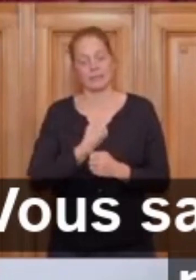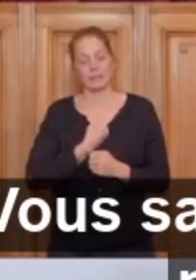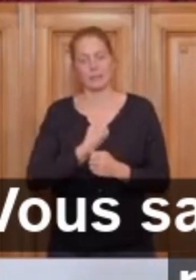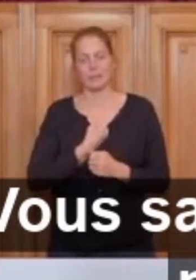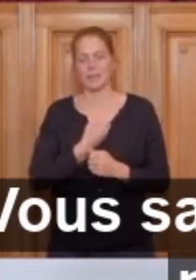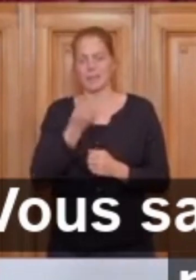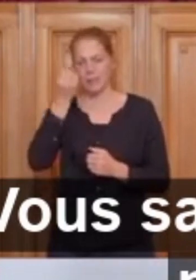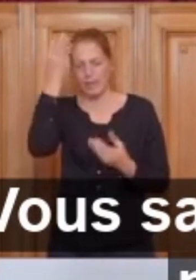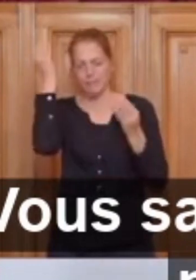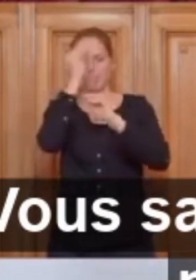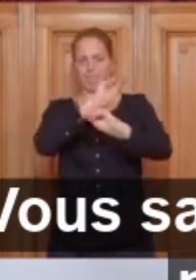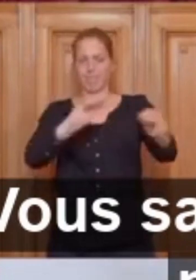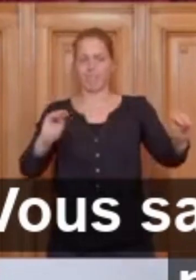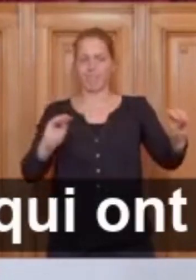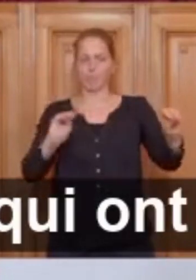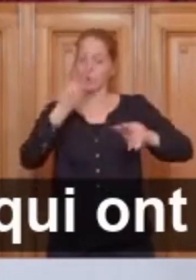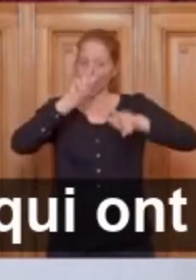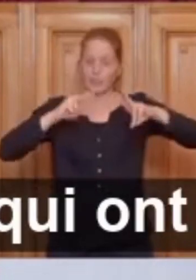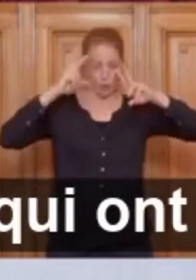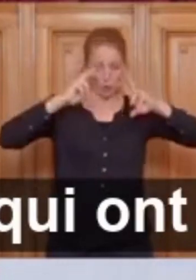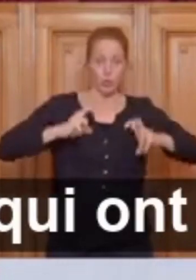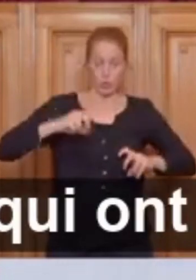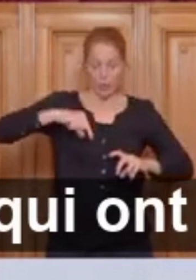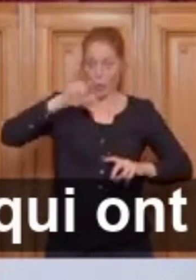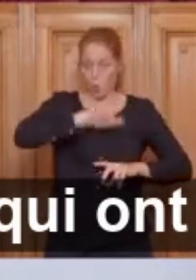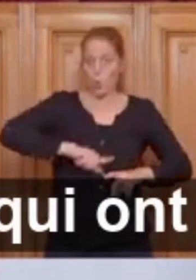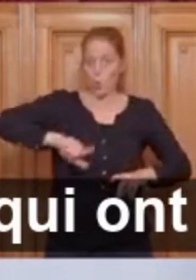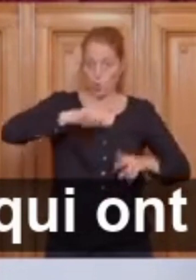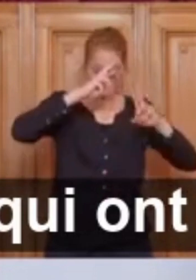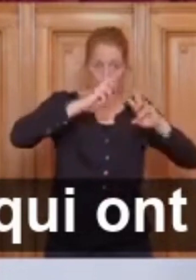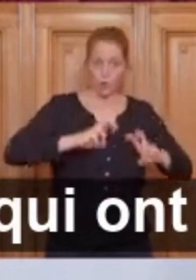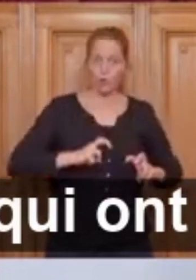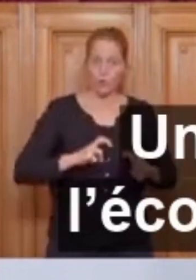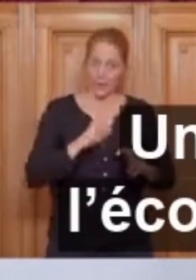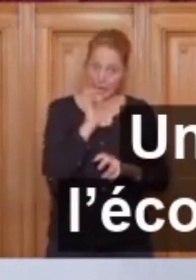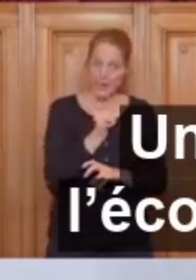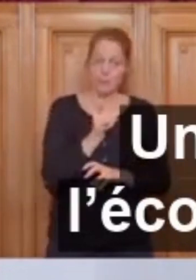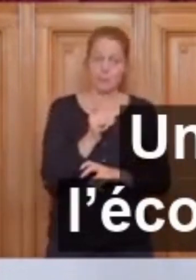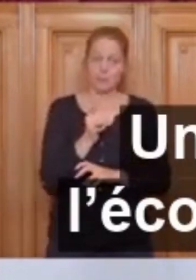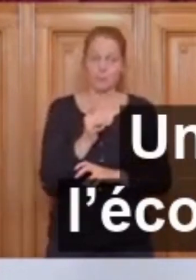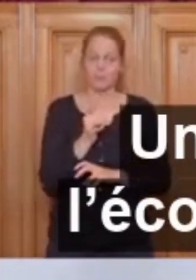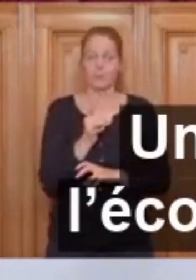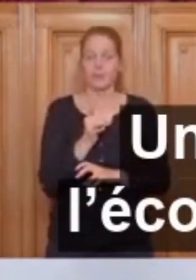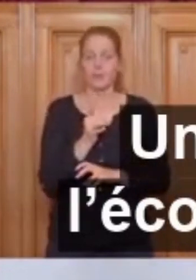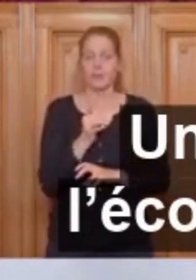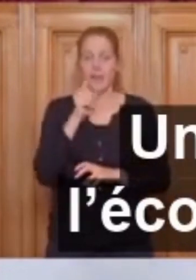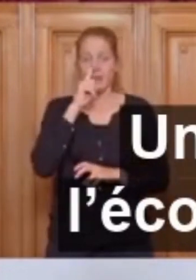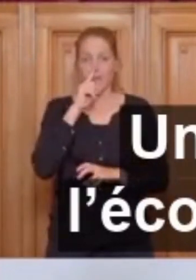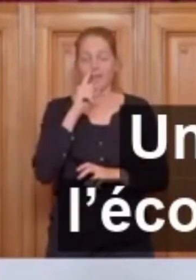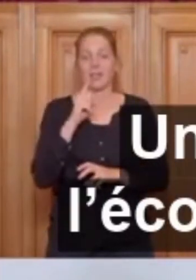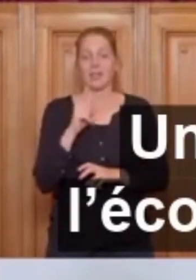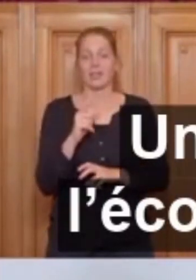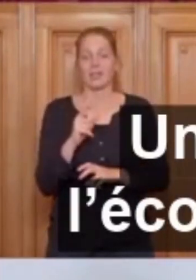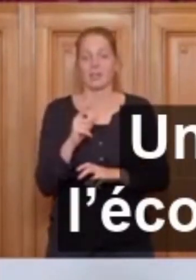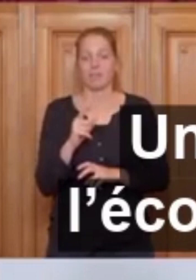das basiert sich auf einer ganzen Reihe Tüten, die auch hier im Land von Lützebäuer gemerkt sind, eine Dekarbonisierung